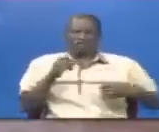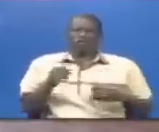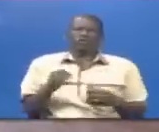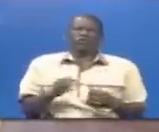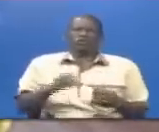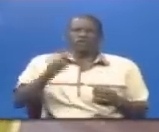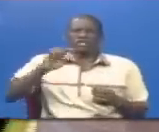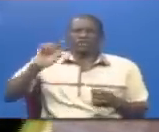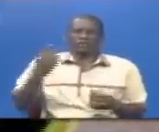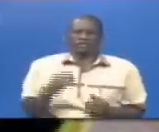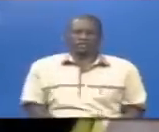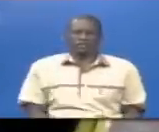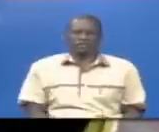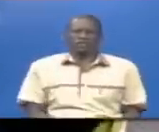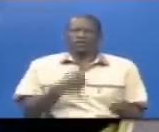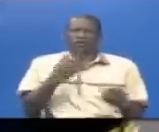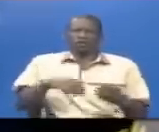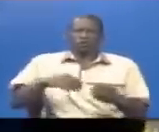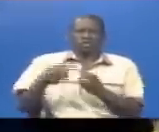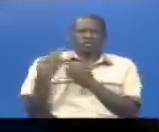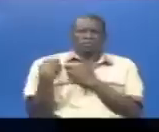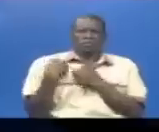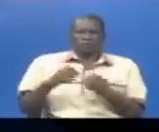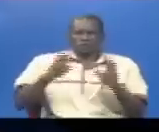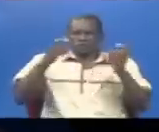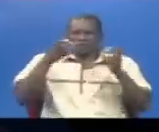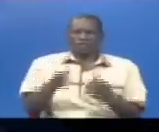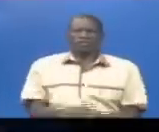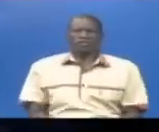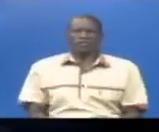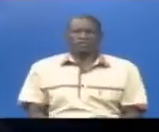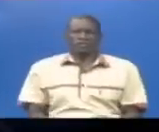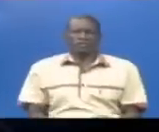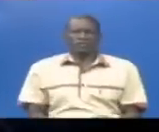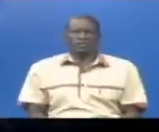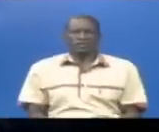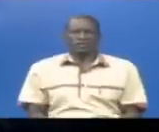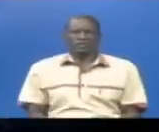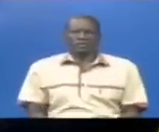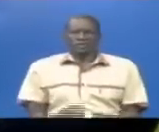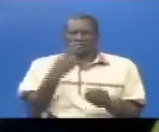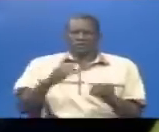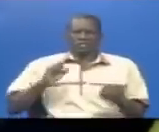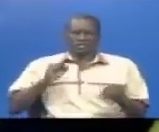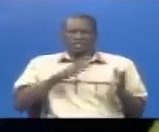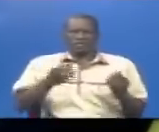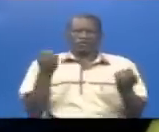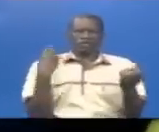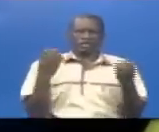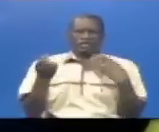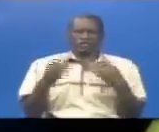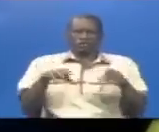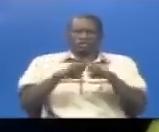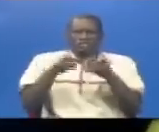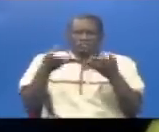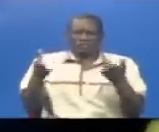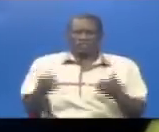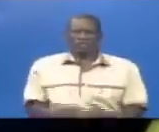agenti mkuu wa upande wa Kenya Kwanza ambaye amesimamilia masuala haya. Na muona seneta wa Kericho pia yuko